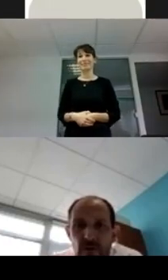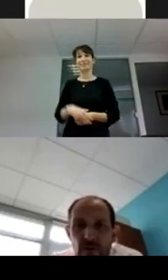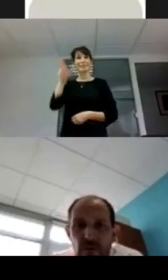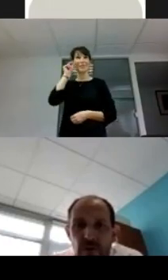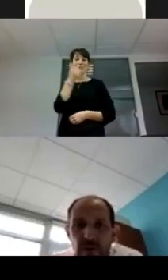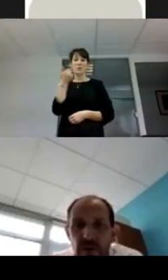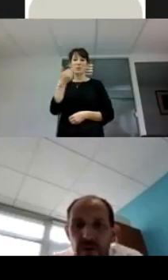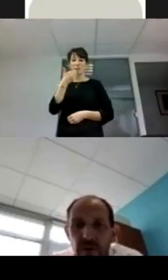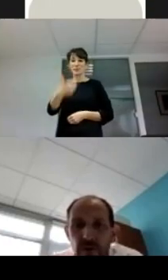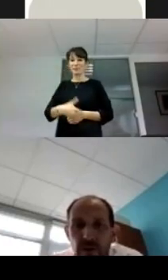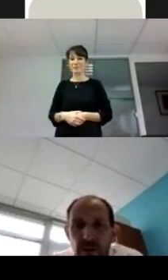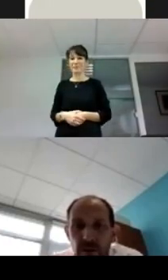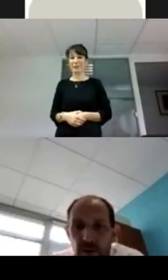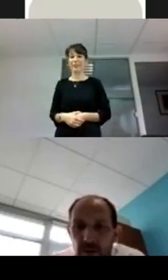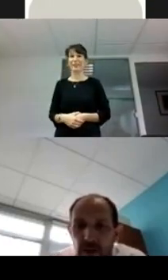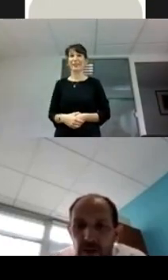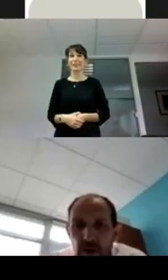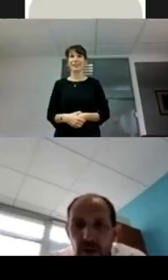son. Après,